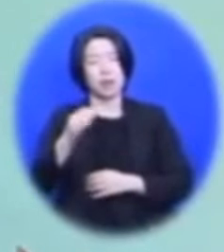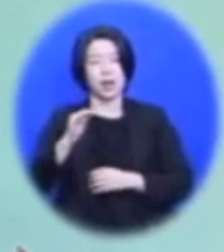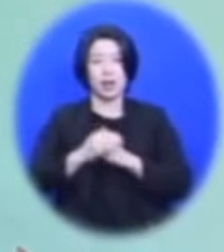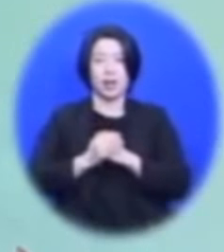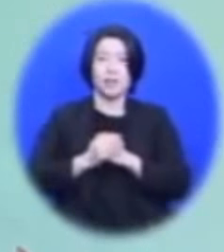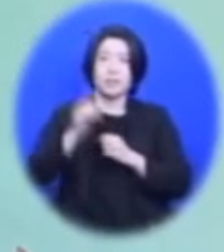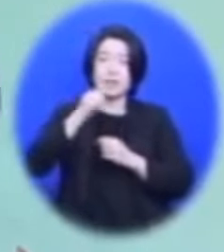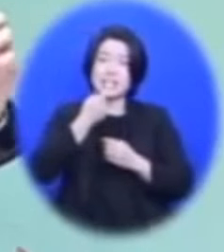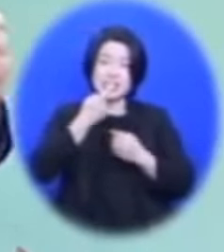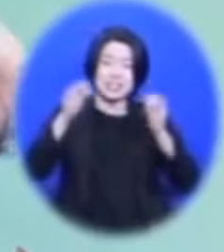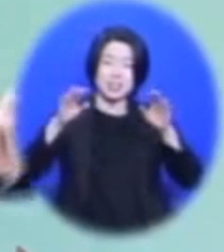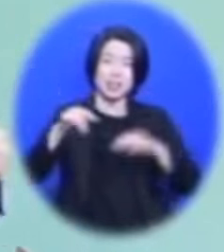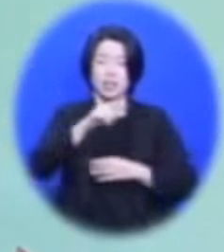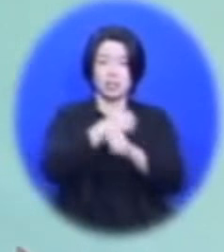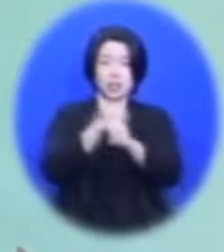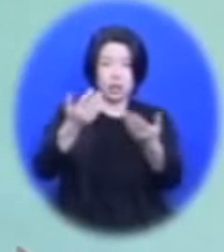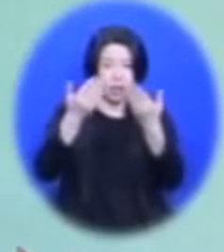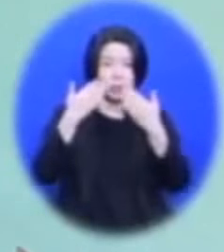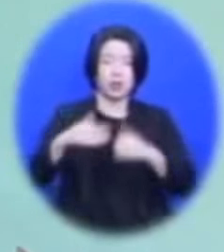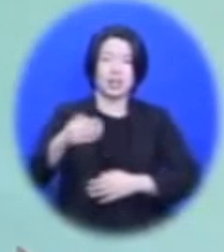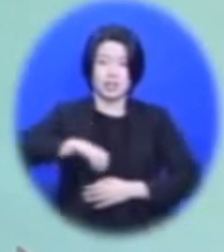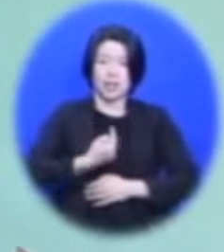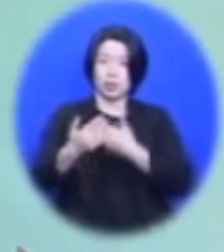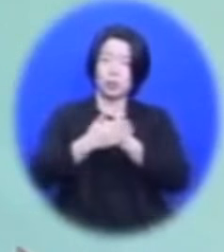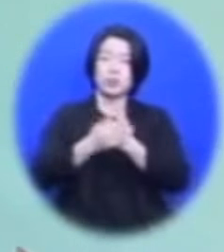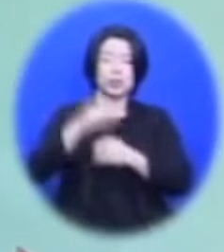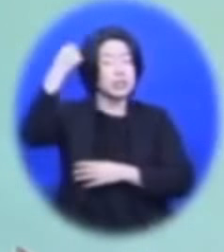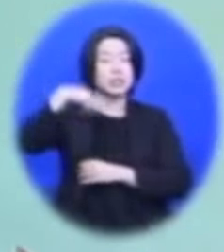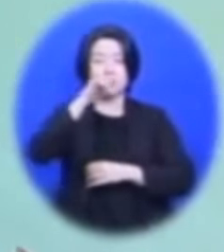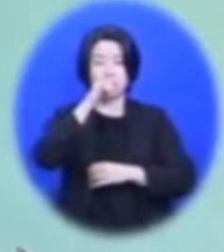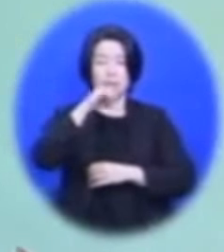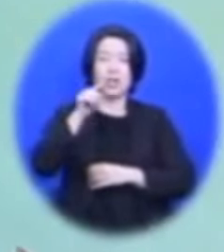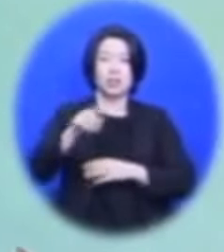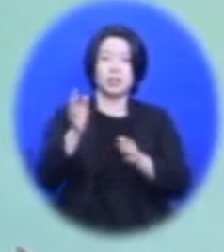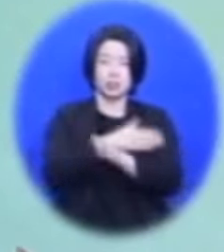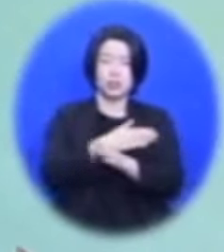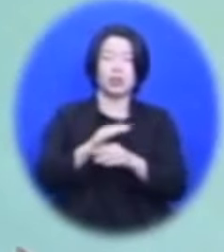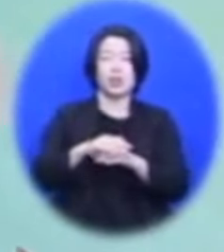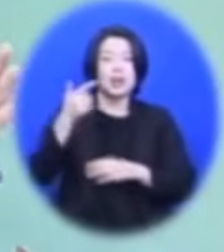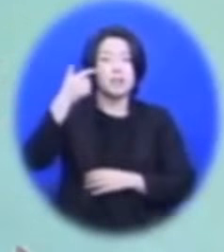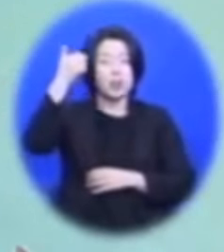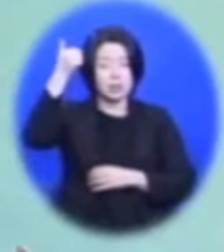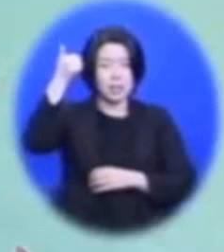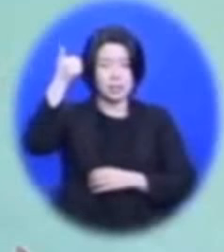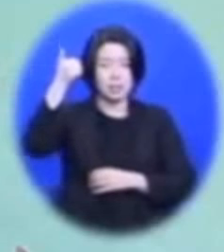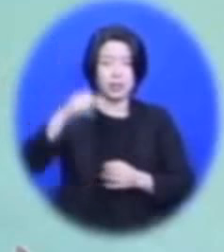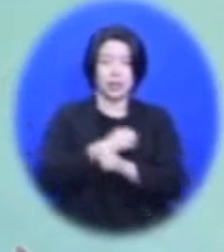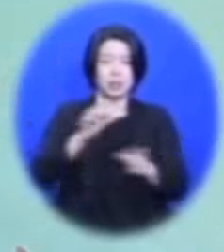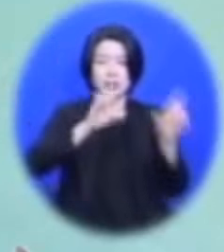그 감옥 안에 자기를 돕는 것을 느꼈다 그랬어요. 그때부터 니믈러 목사님의 감옥 생활은 수도원